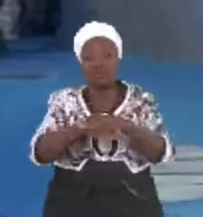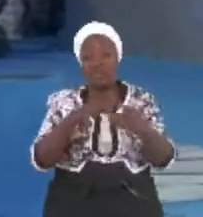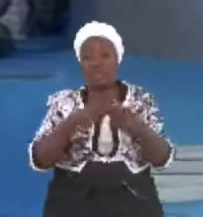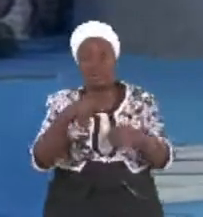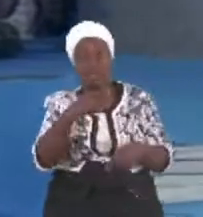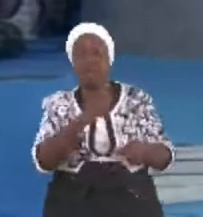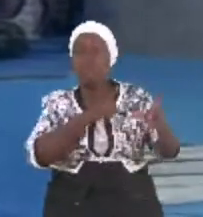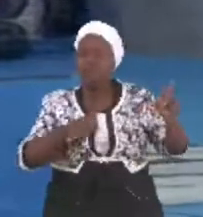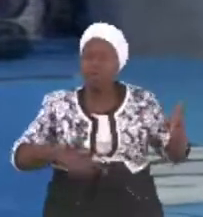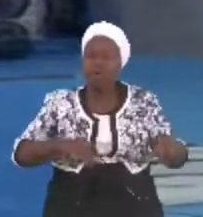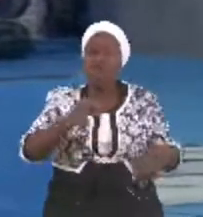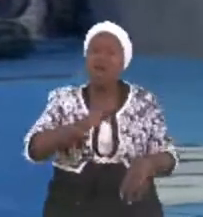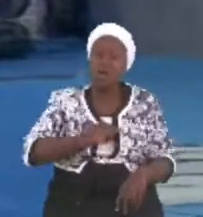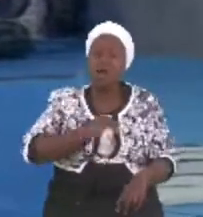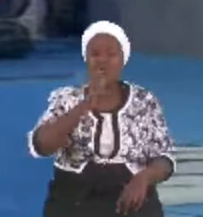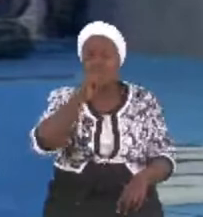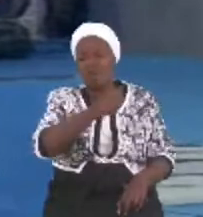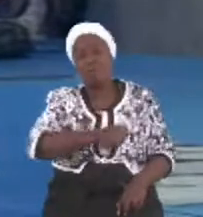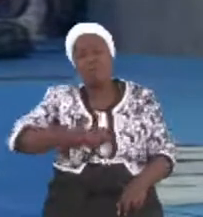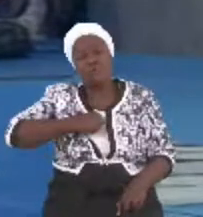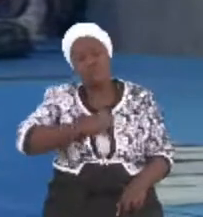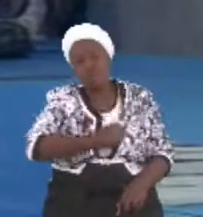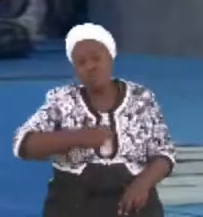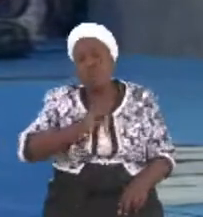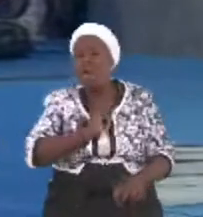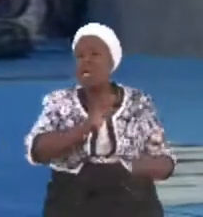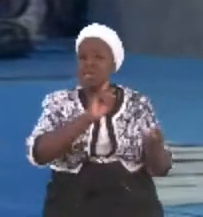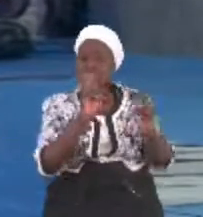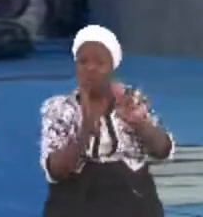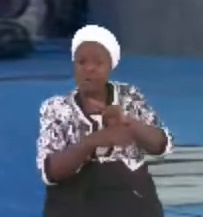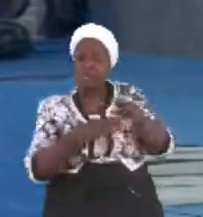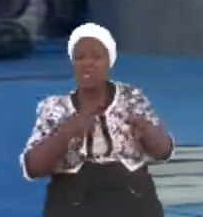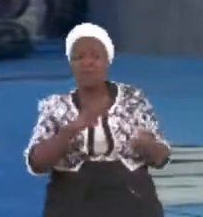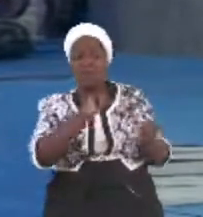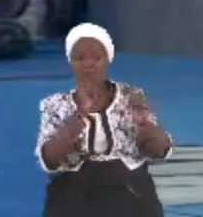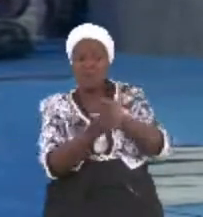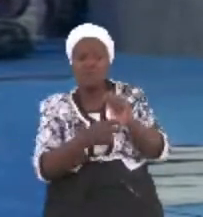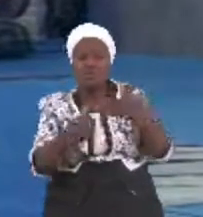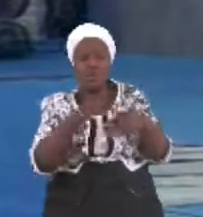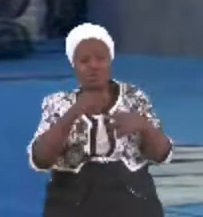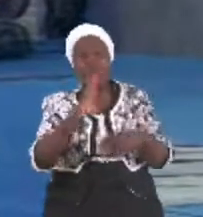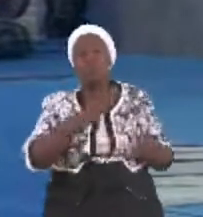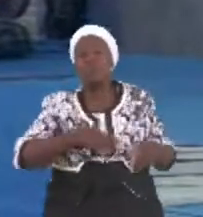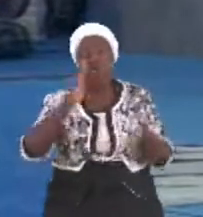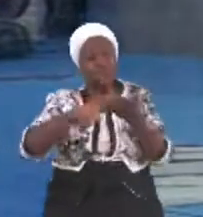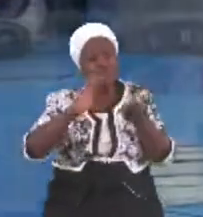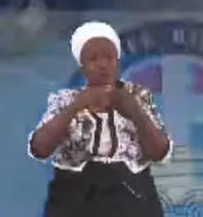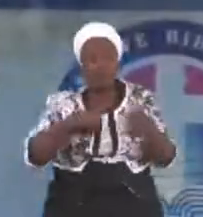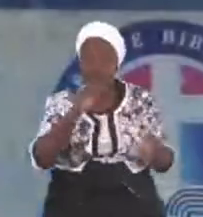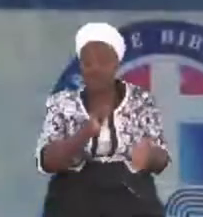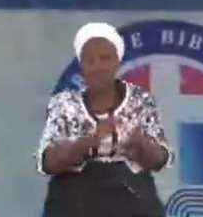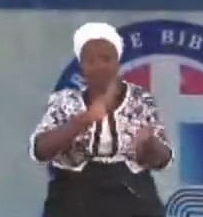Seigneur, je suis attristé, je suis désolé, je me repens, je reviens, pardonne-moi. Ce pardon te